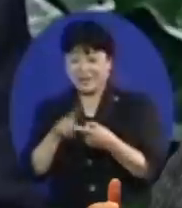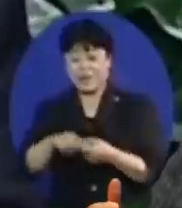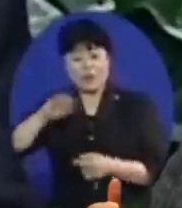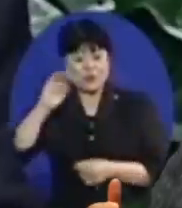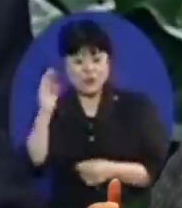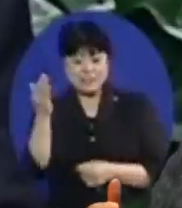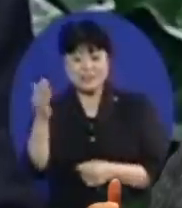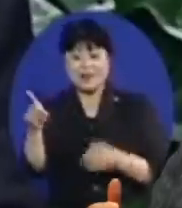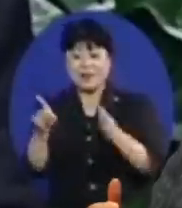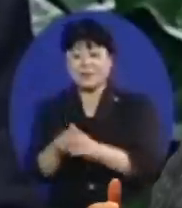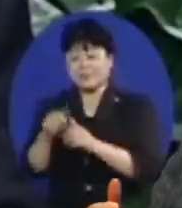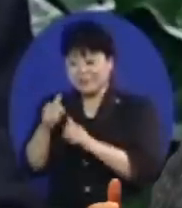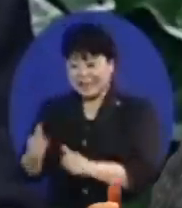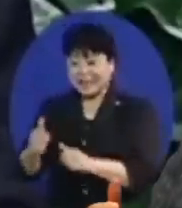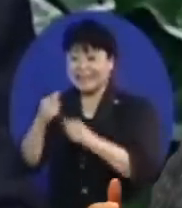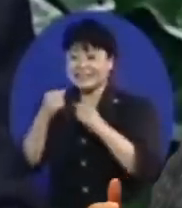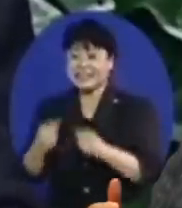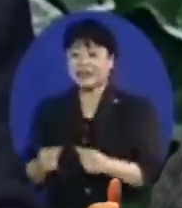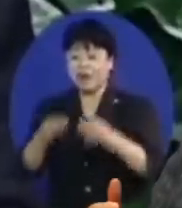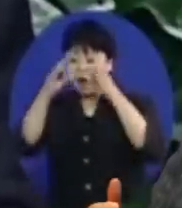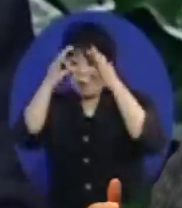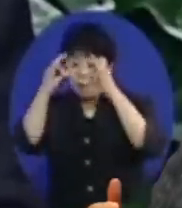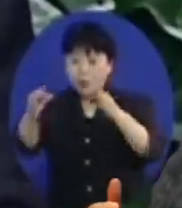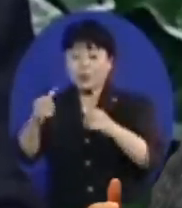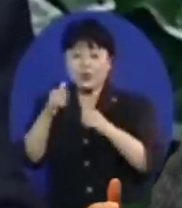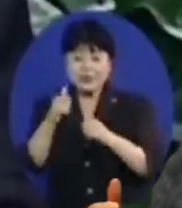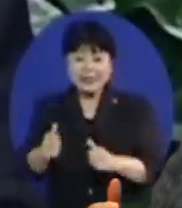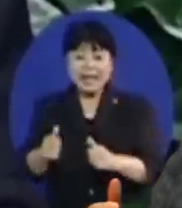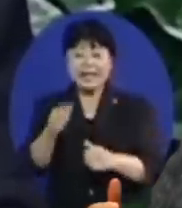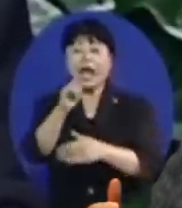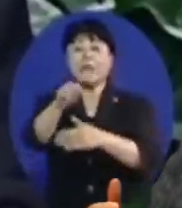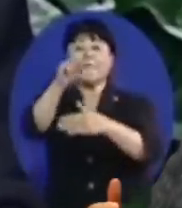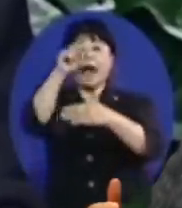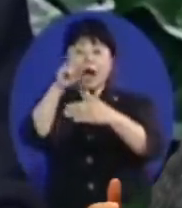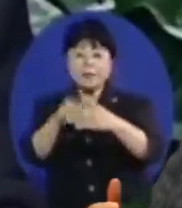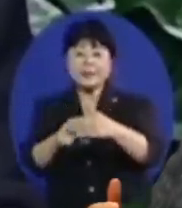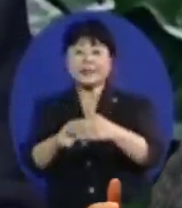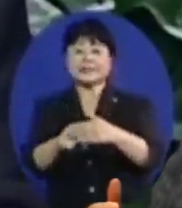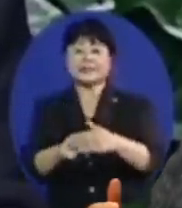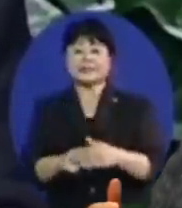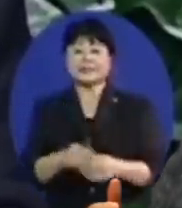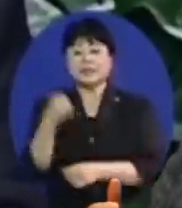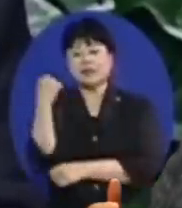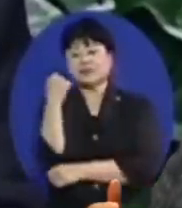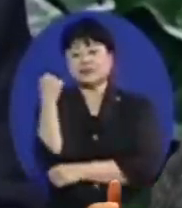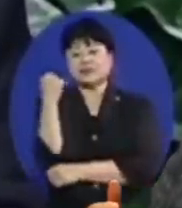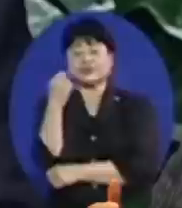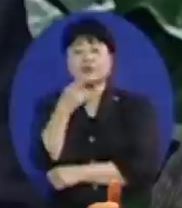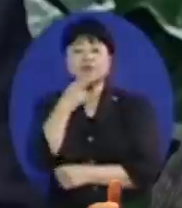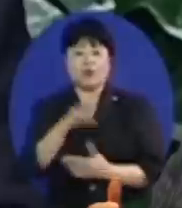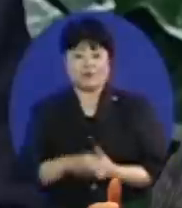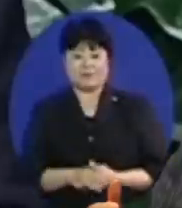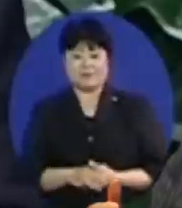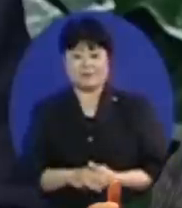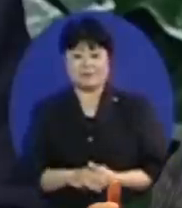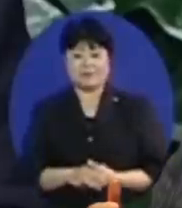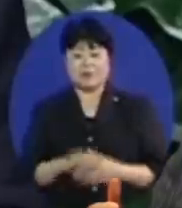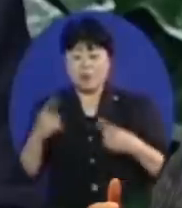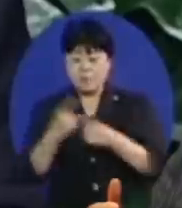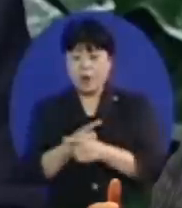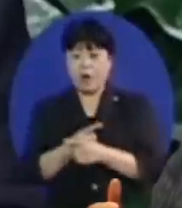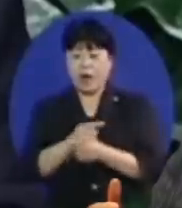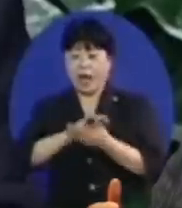될지어다 믿음을 따라 살고 보는 것으로 따라서 마음이 좌우로 흔들리거나 변화되면 안 되는